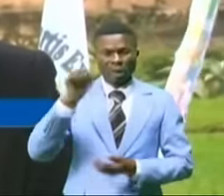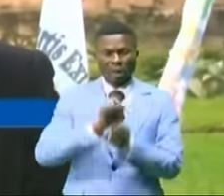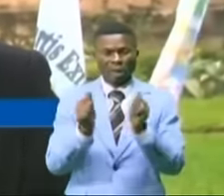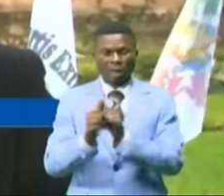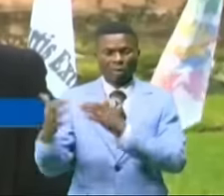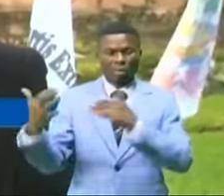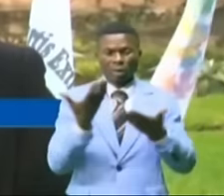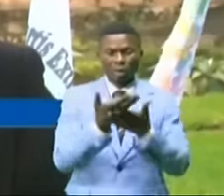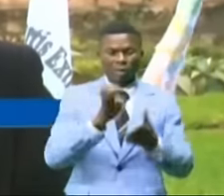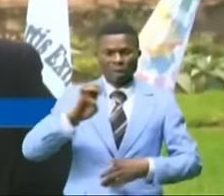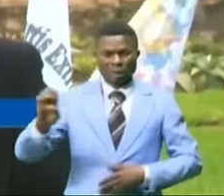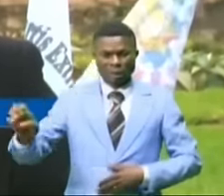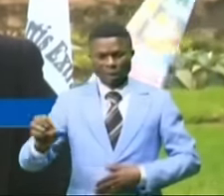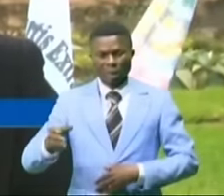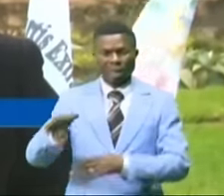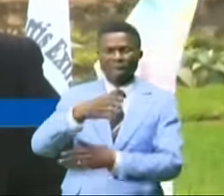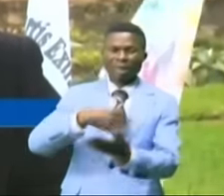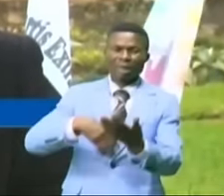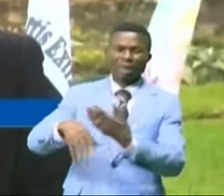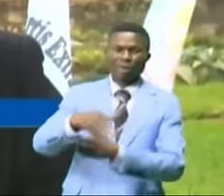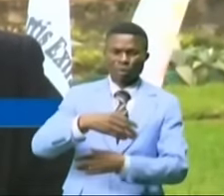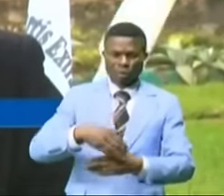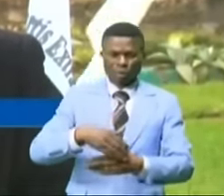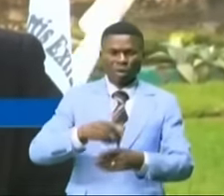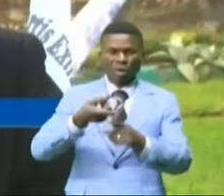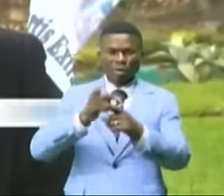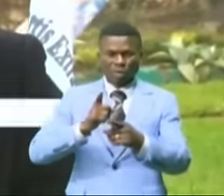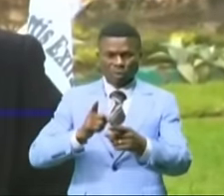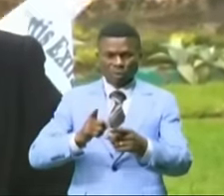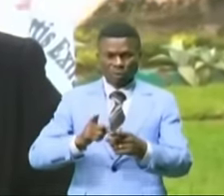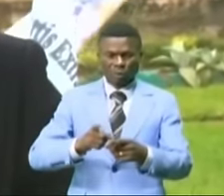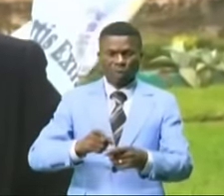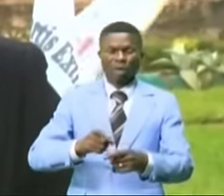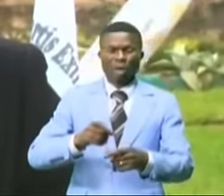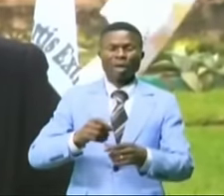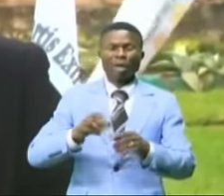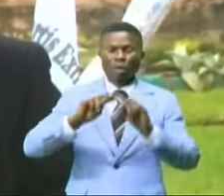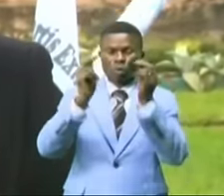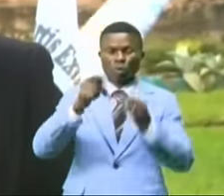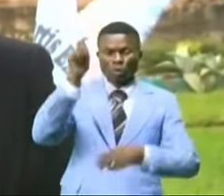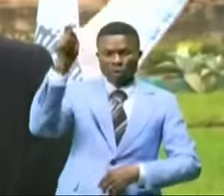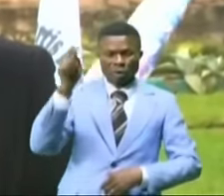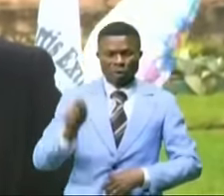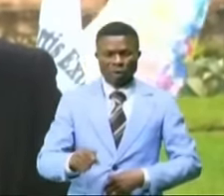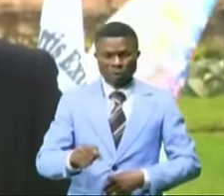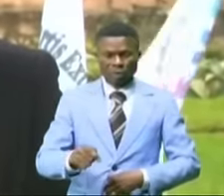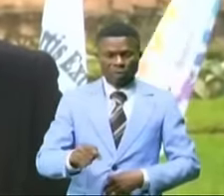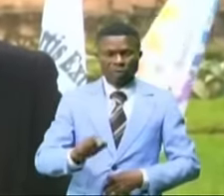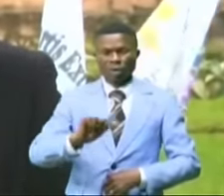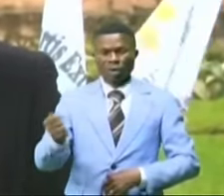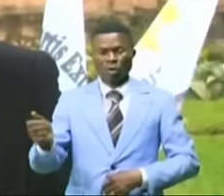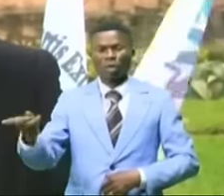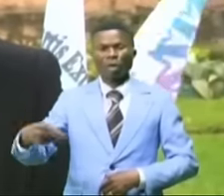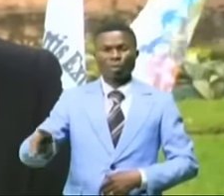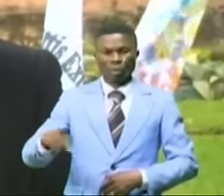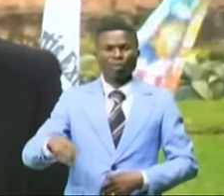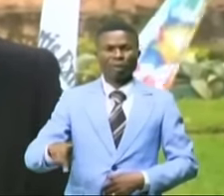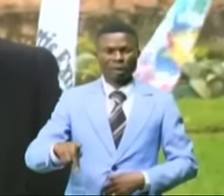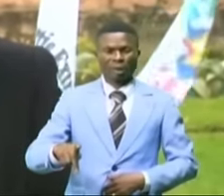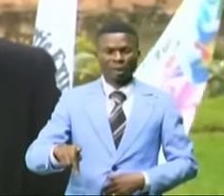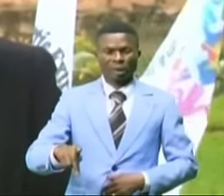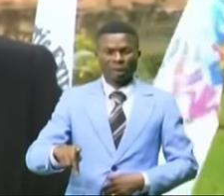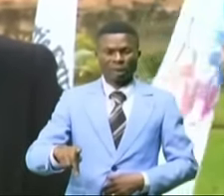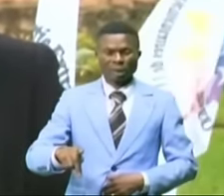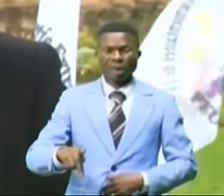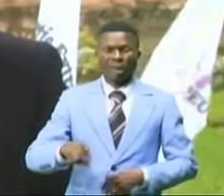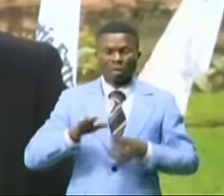à l'Est et l'insécurité causée par les milices armées dans certaines provinces font